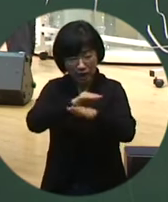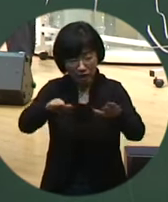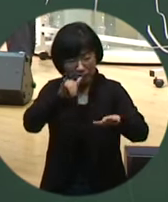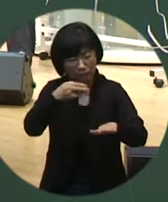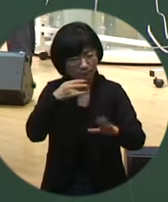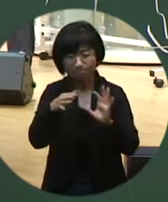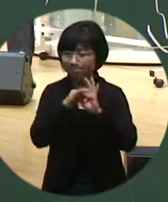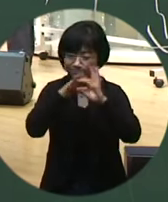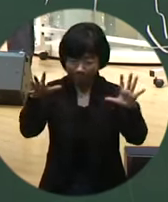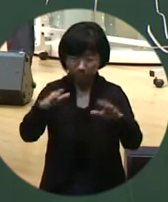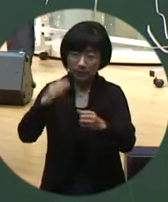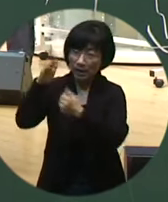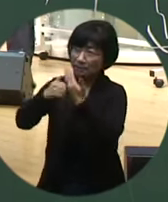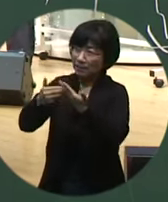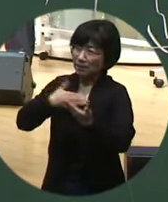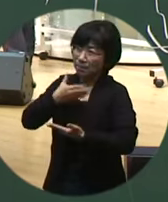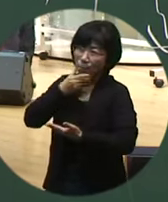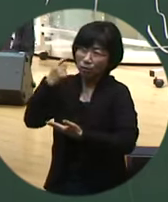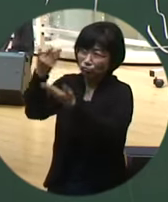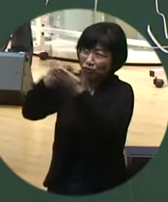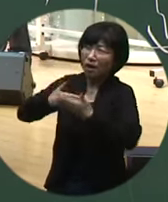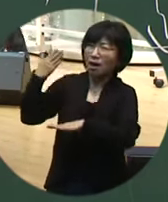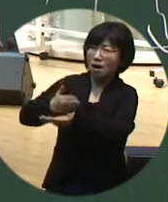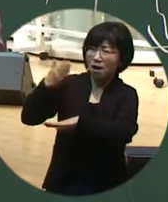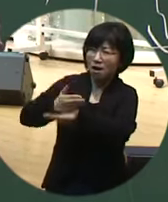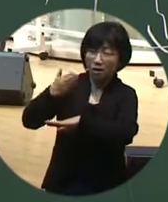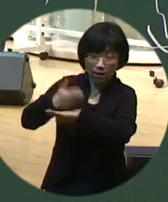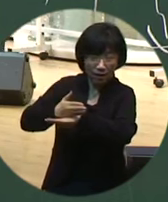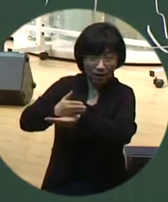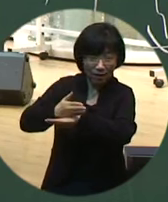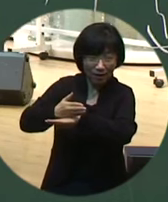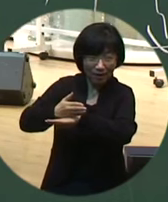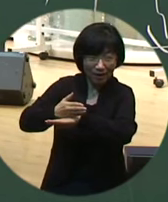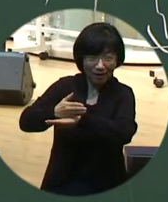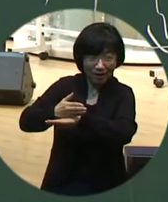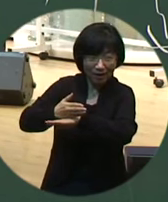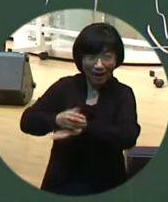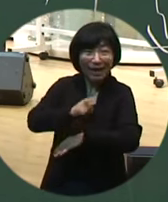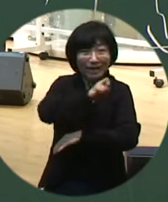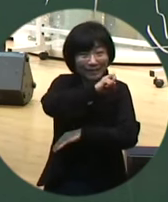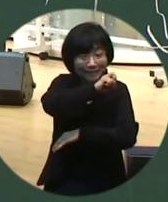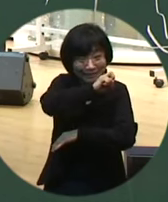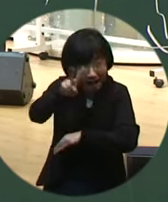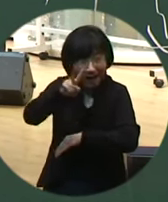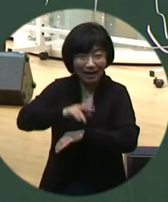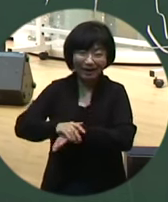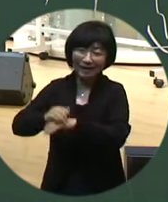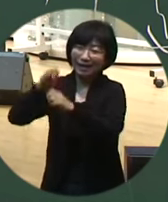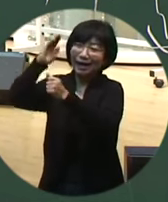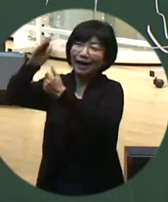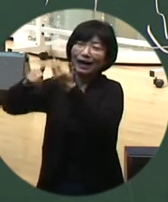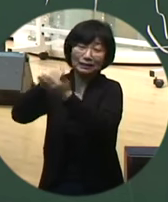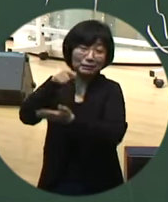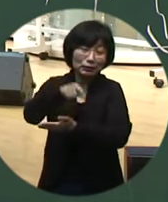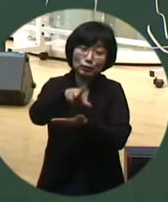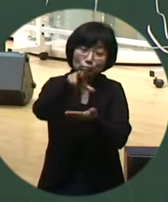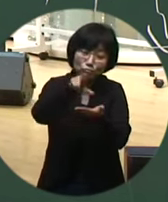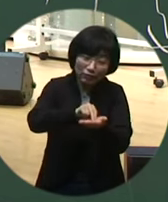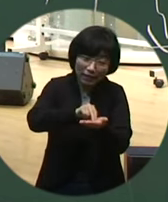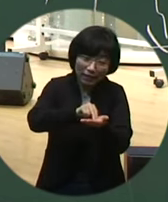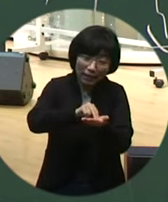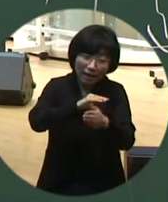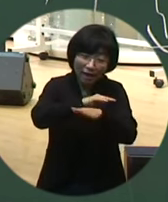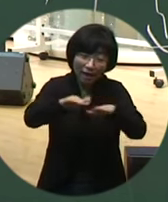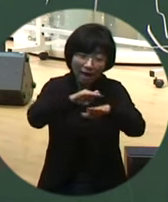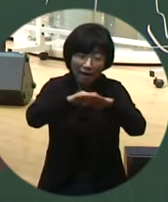with me. 참 감사하구나. I'm so thankful to God. 그래야 하나님이 그 문제를 해결하신다면은 거기에 하나님 문제를 해결하실 시간표잖아요. And